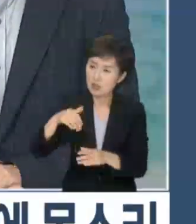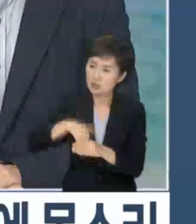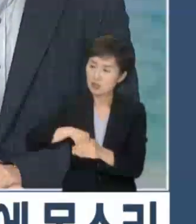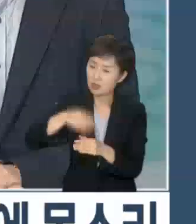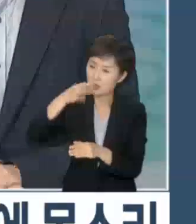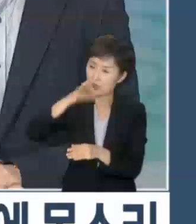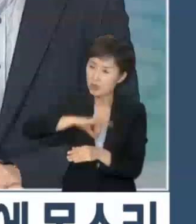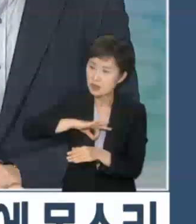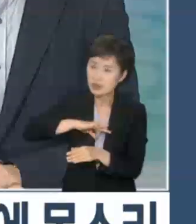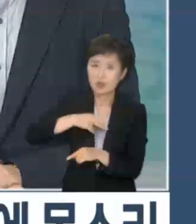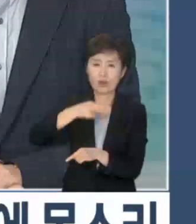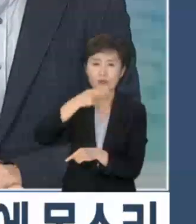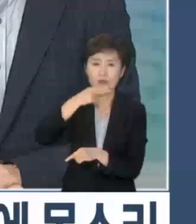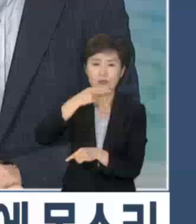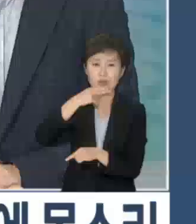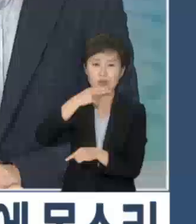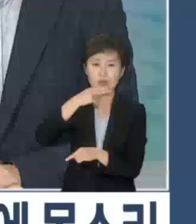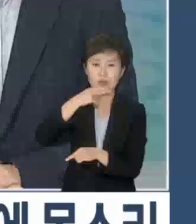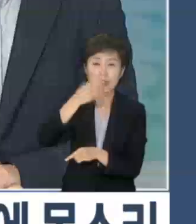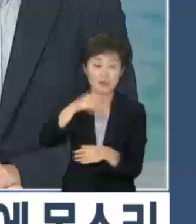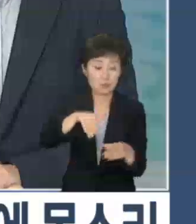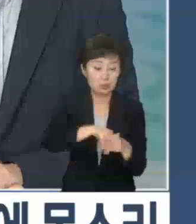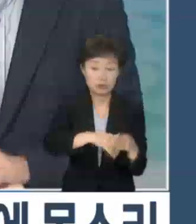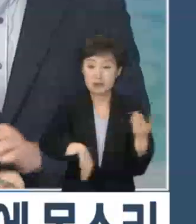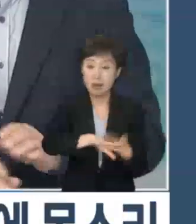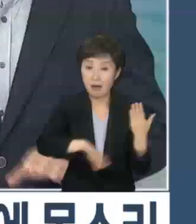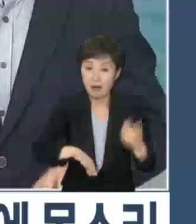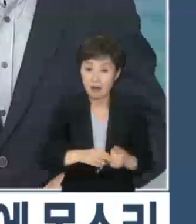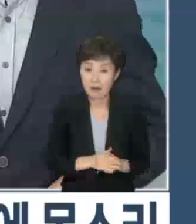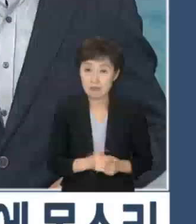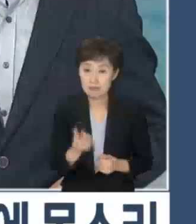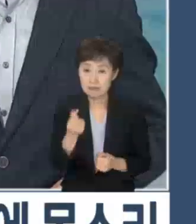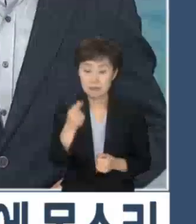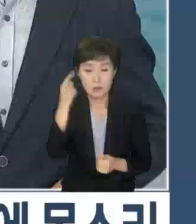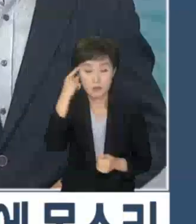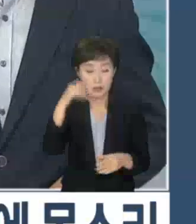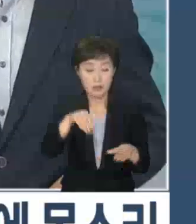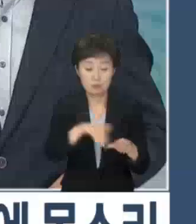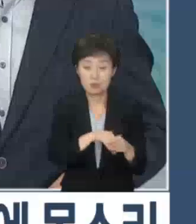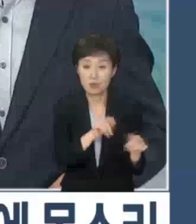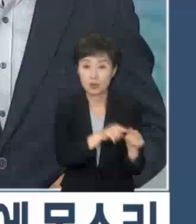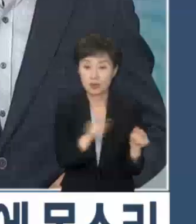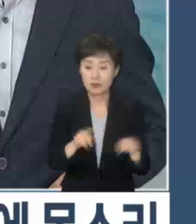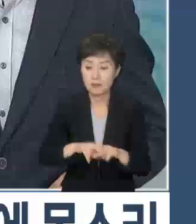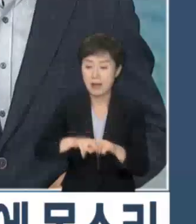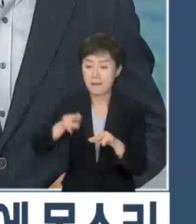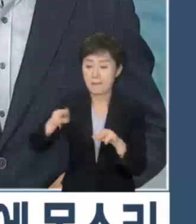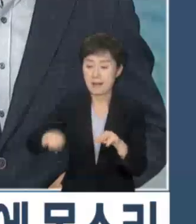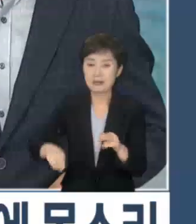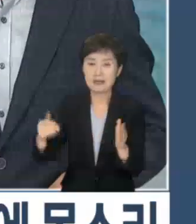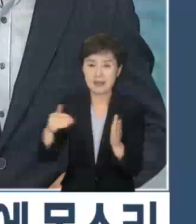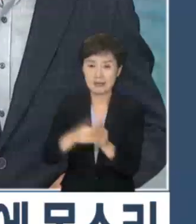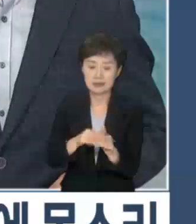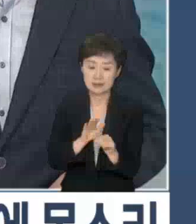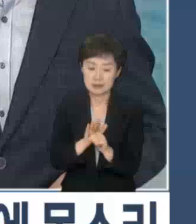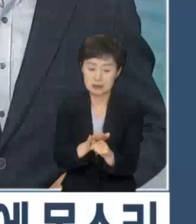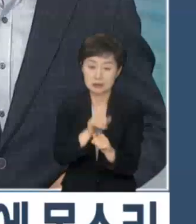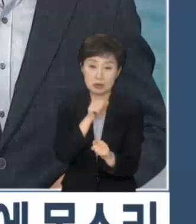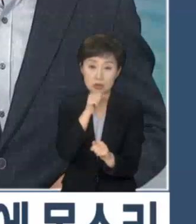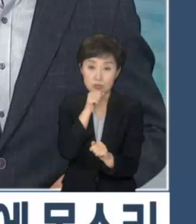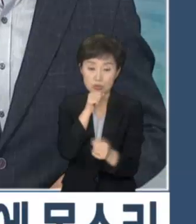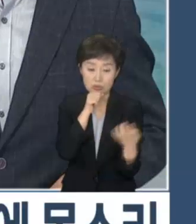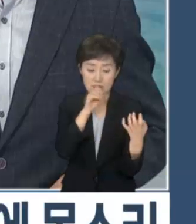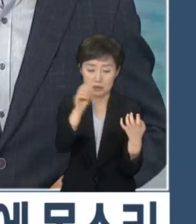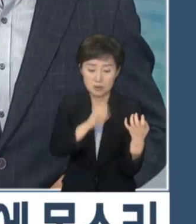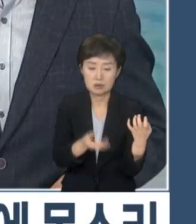문재인 전 대통령도 마찬가지입니다. 아닙니다. 문재인 대통령은 다릅니다. 문재인 대통령 같은 경우는 퇴임하실 때까지도 지지율이